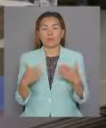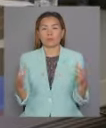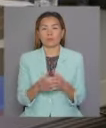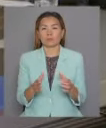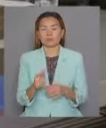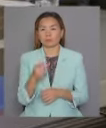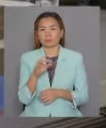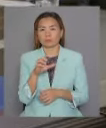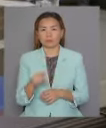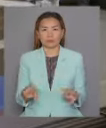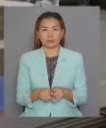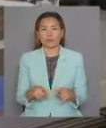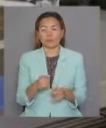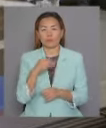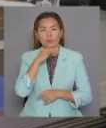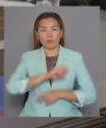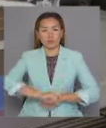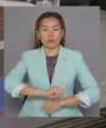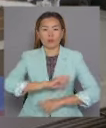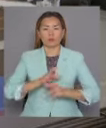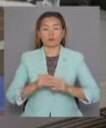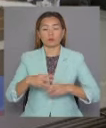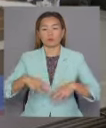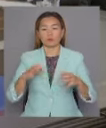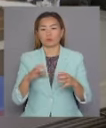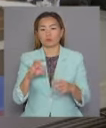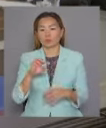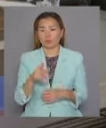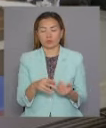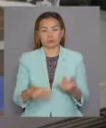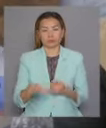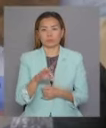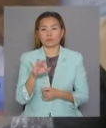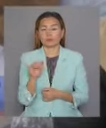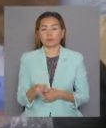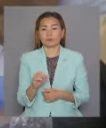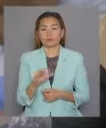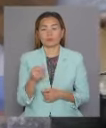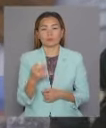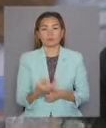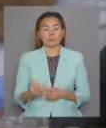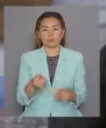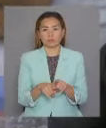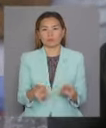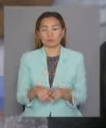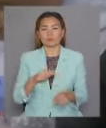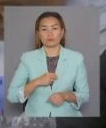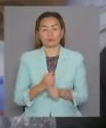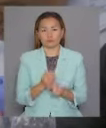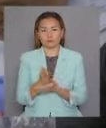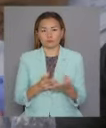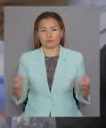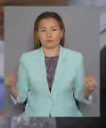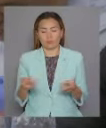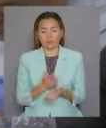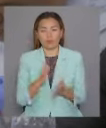компании «Бумунайгаз» тоже немало. Пескование засоленных земель в Макатском, Досорском и Сатайском районах – неотложная работа,